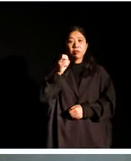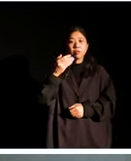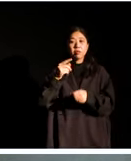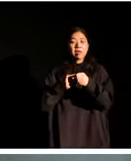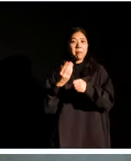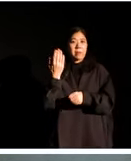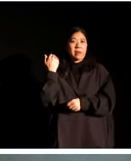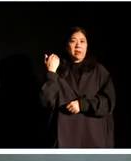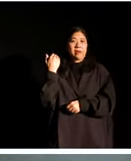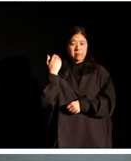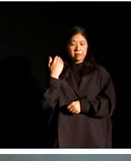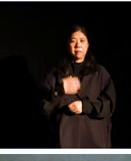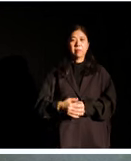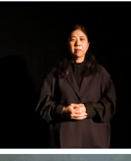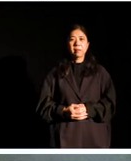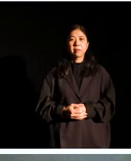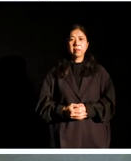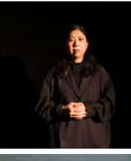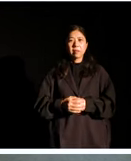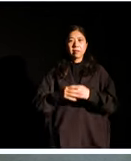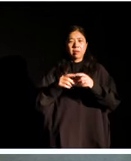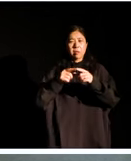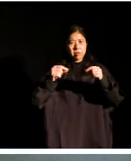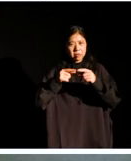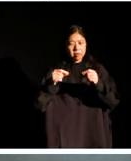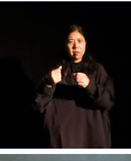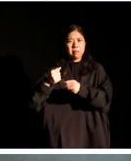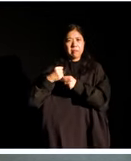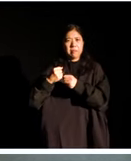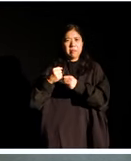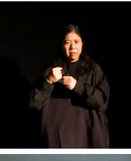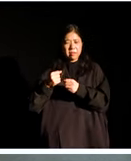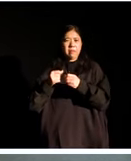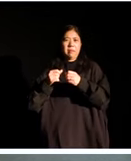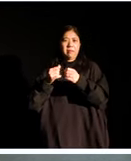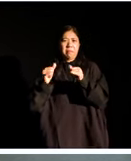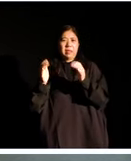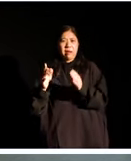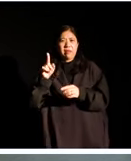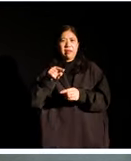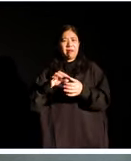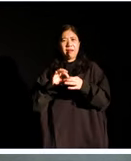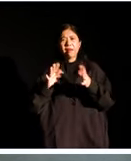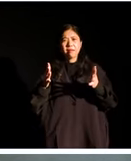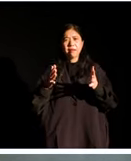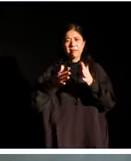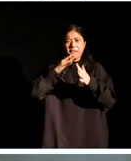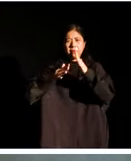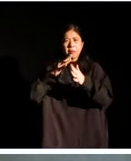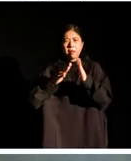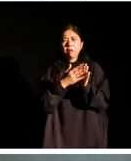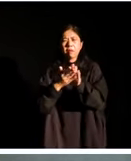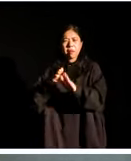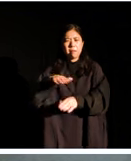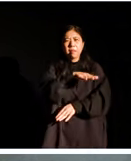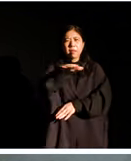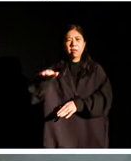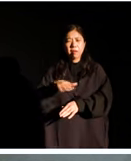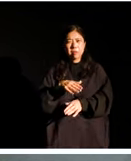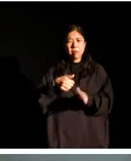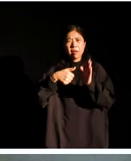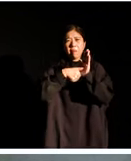前の1995年には国籍や軍人民間人の区別なく沖縄線などで亡くなられた全ての人々の